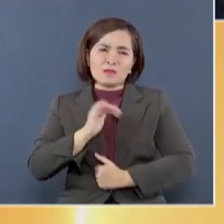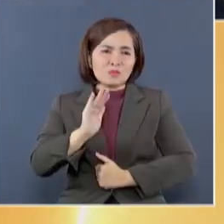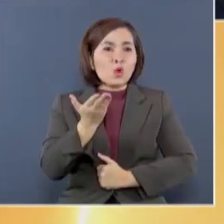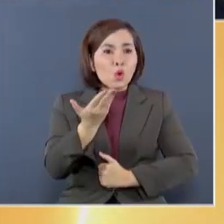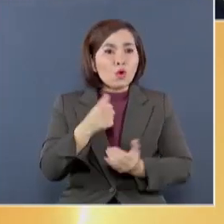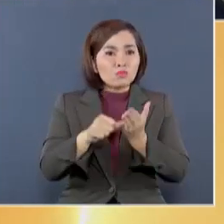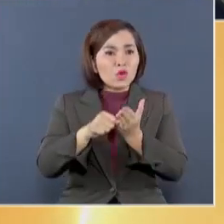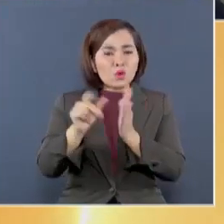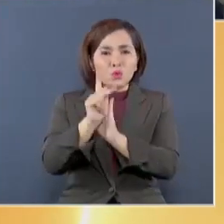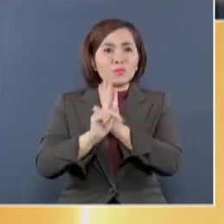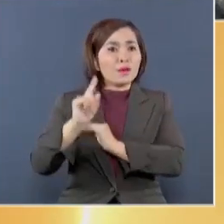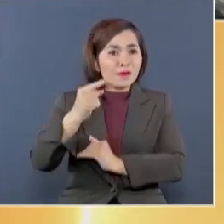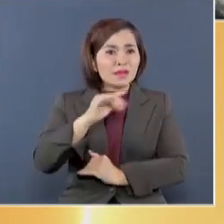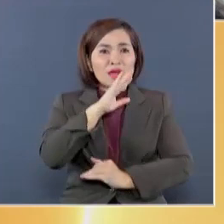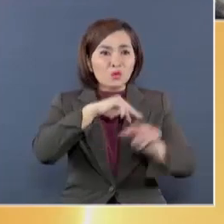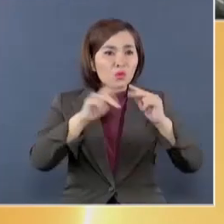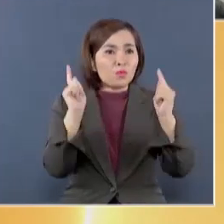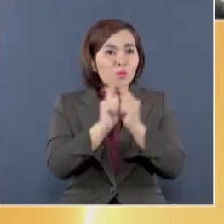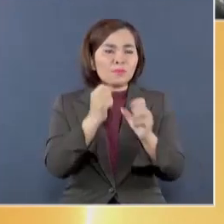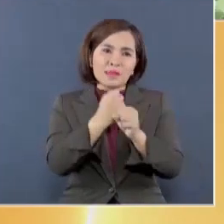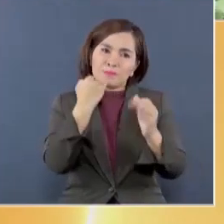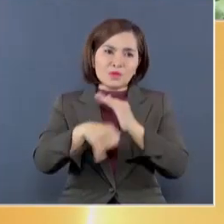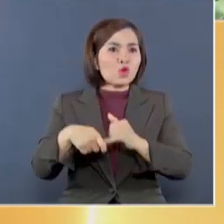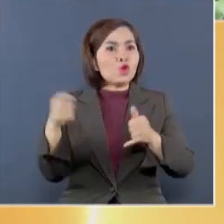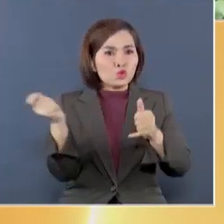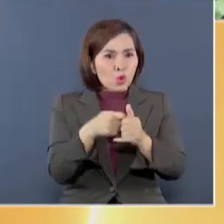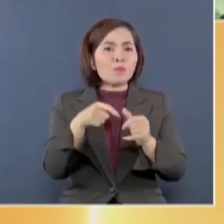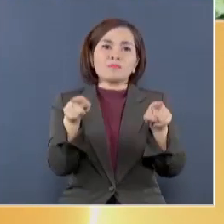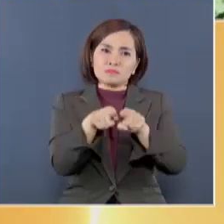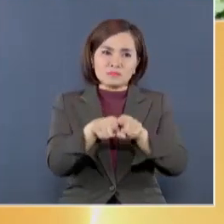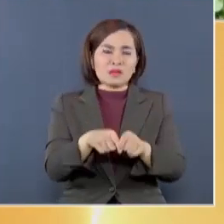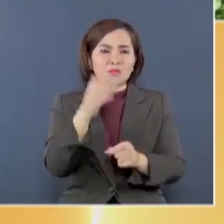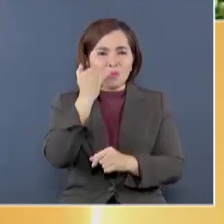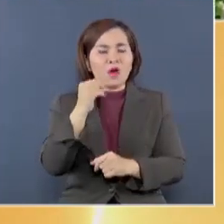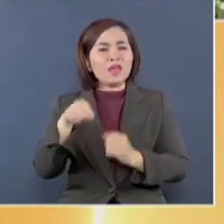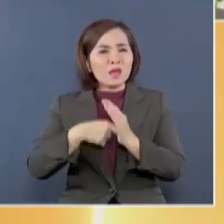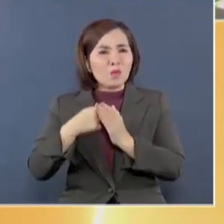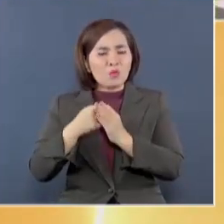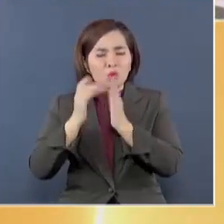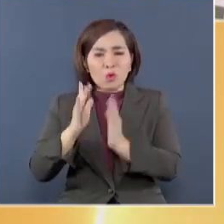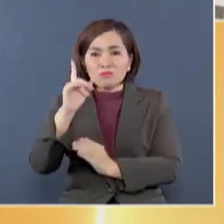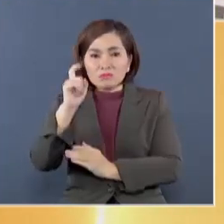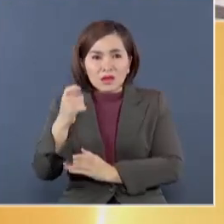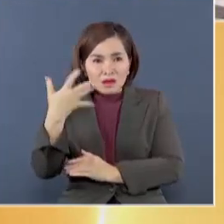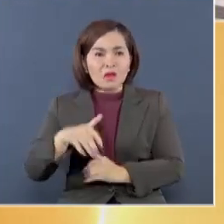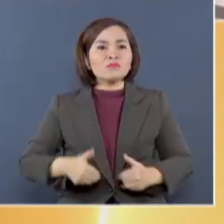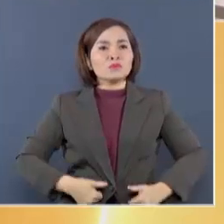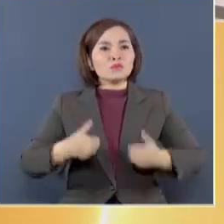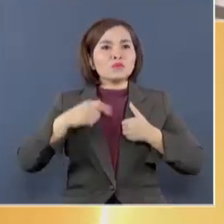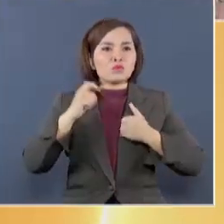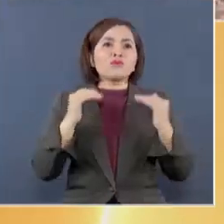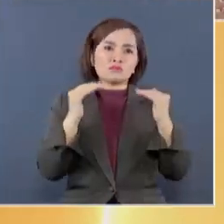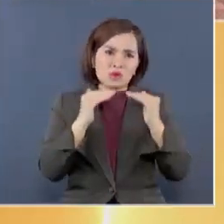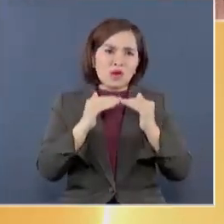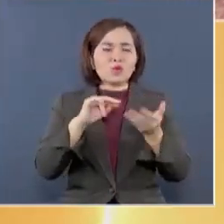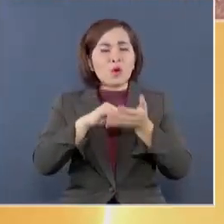ให้มีการแก้กฎหมายถ้าหากทำผิดเนี่ยทุกคนต้องได้รับโทษสะสมก็คืออันนี้คือความรู้สึกของเมียของหมวดอีทชีวิตมันต้องแลกด้วยชีวิตไ